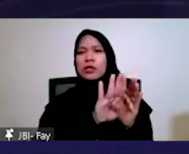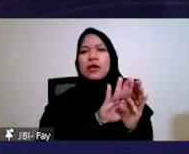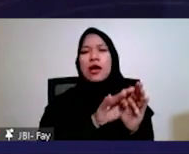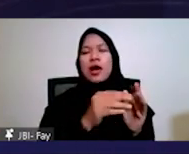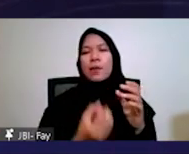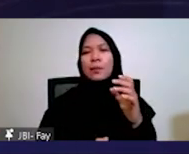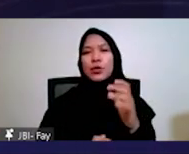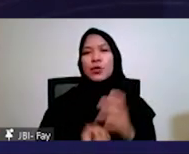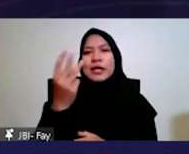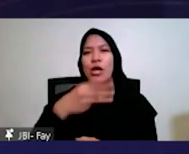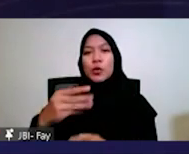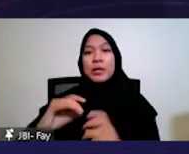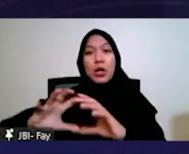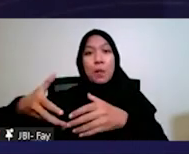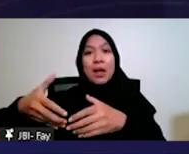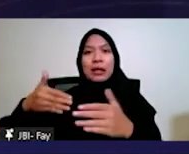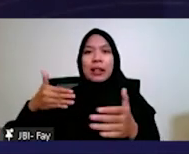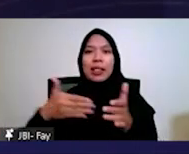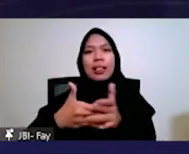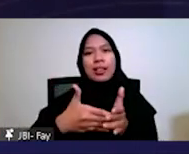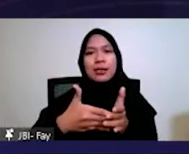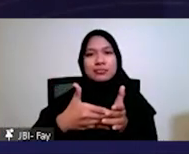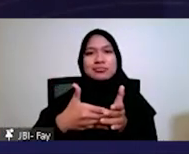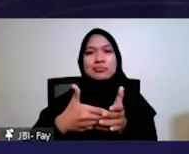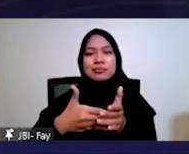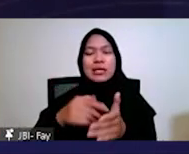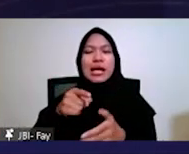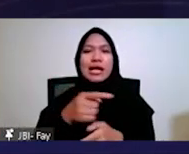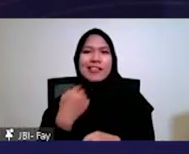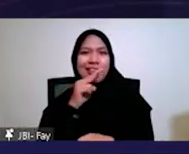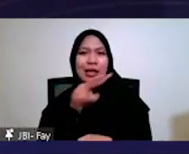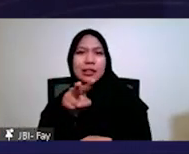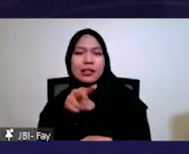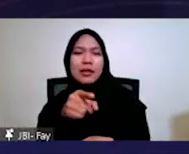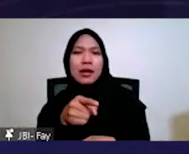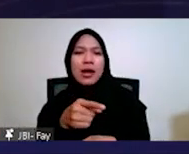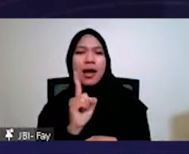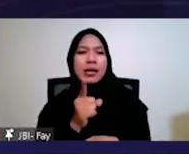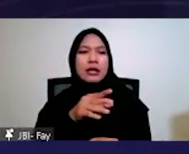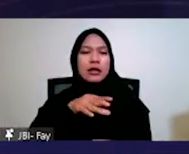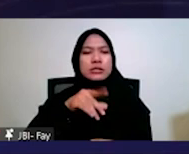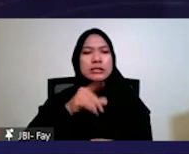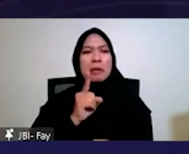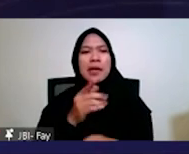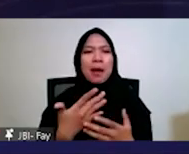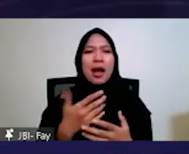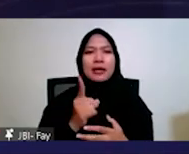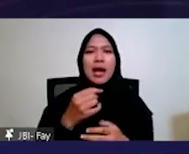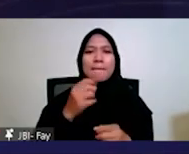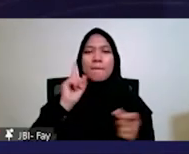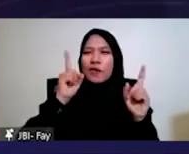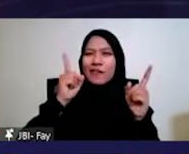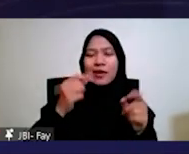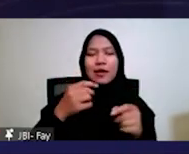ekonomi global nya itu stagnan ya seperti itu kita lihat faktornya apa Q titik